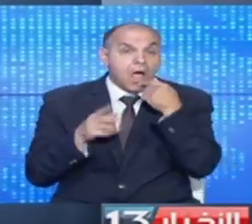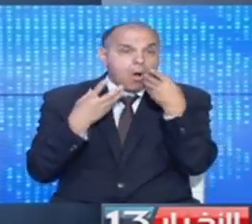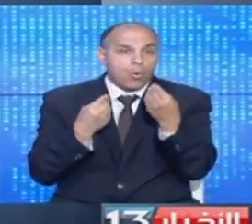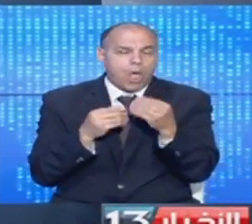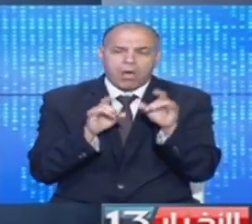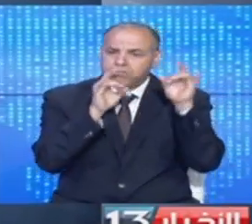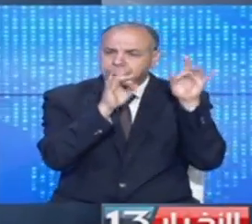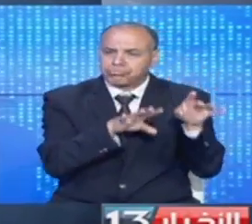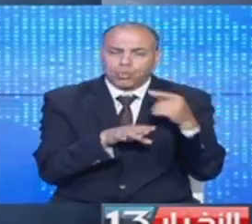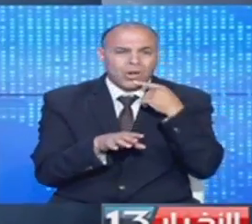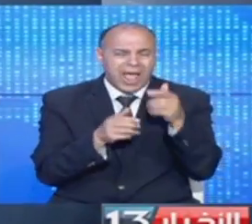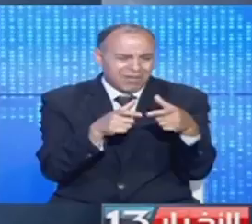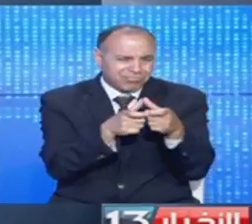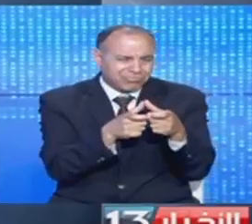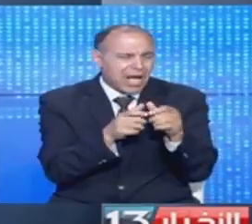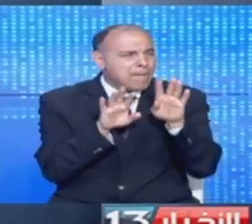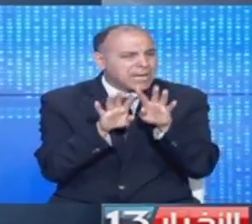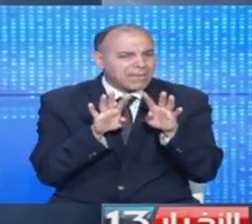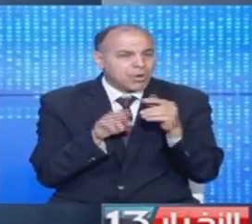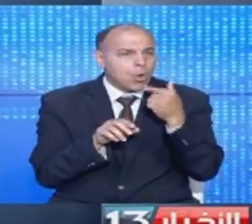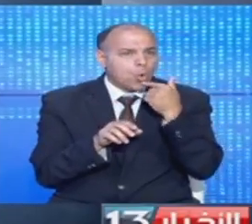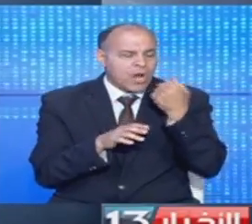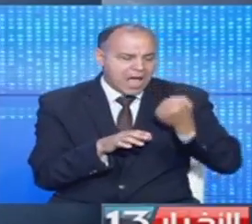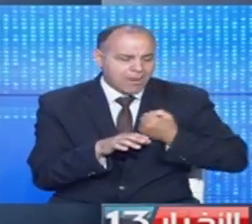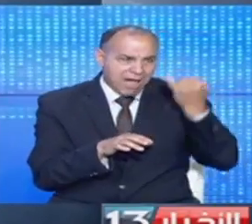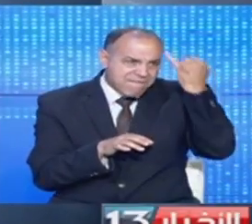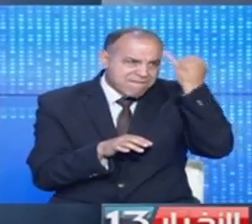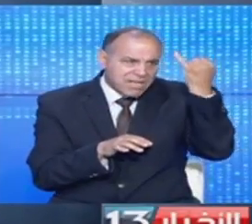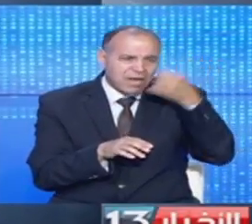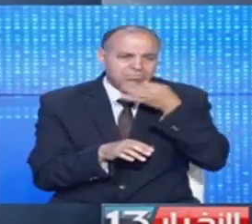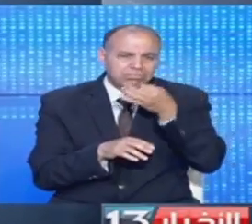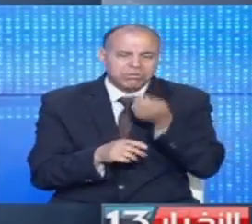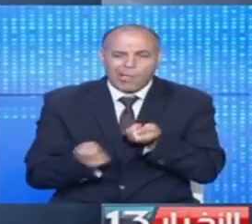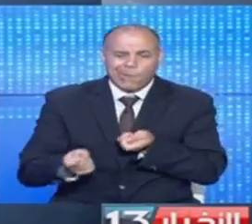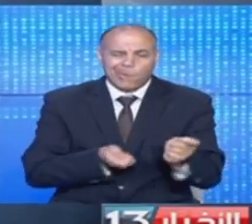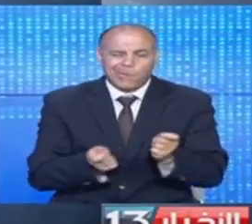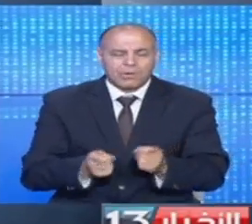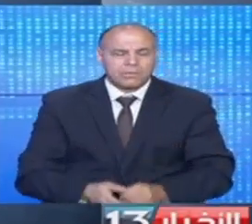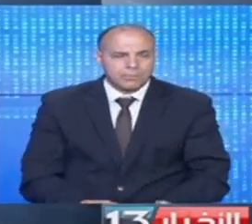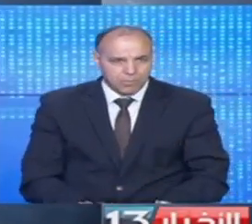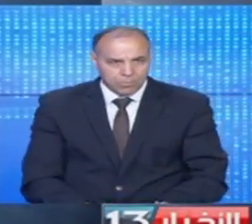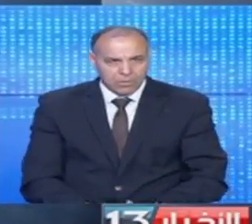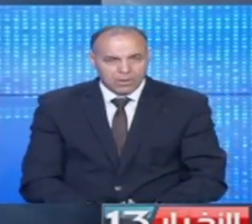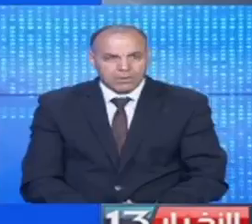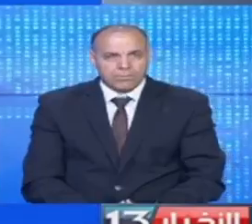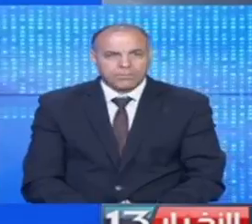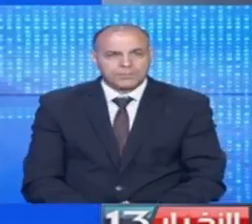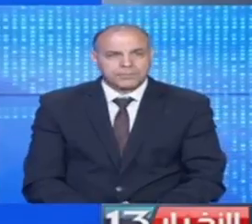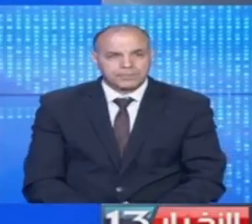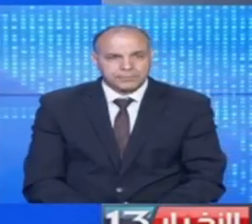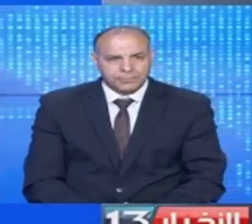أن رفضه ما تشيعه هذه الكتلة لما وصفته بالإرهاب الفكري وخطاب التجيش والشحن.